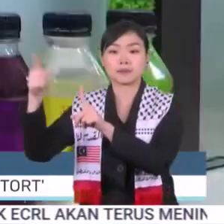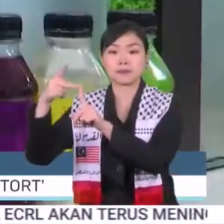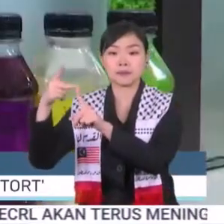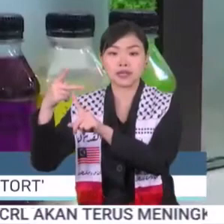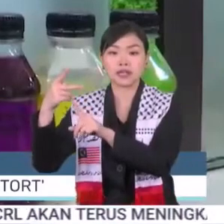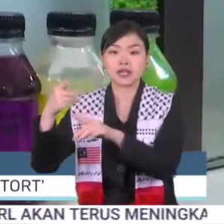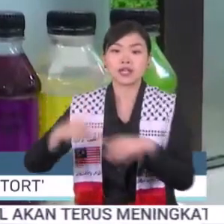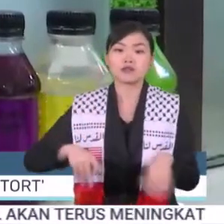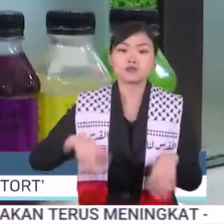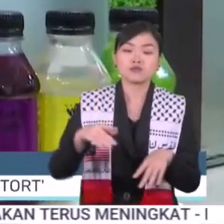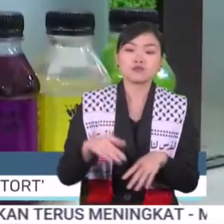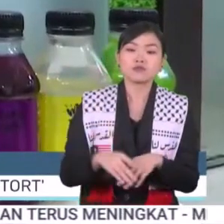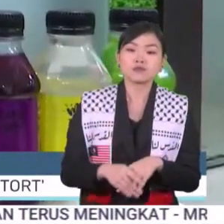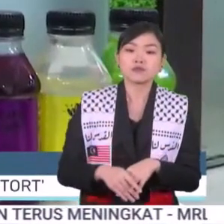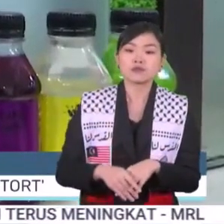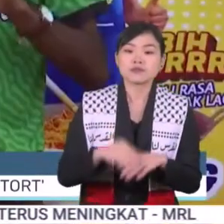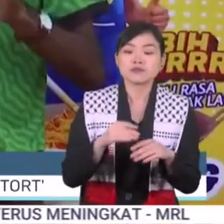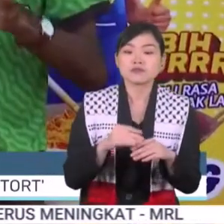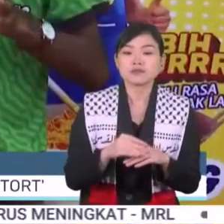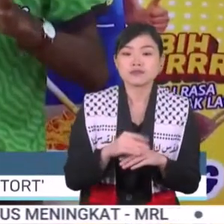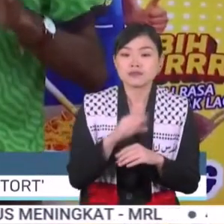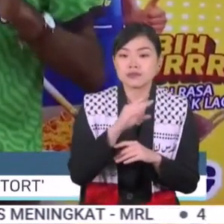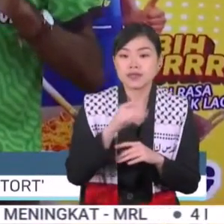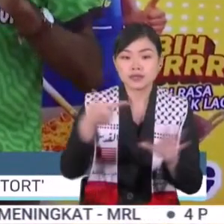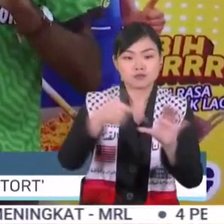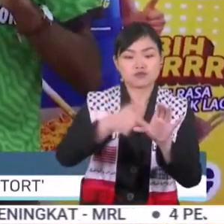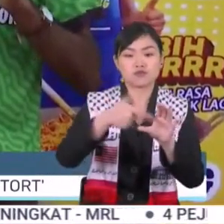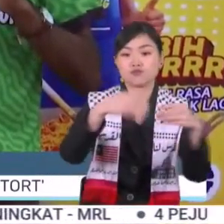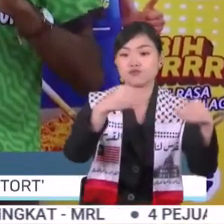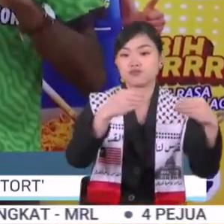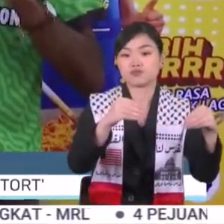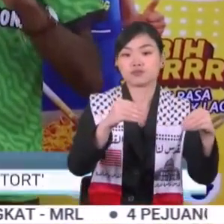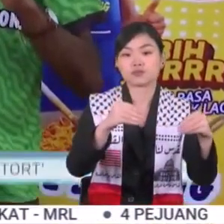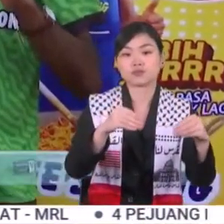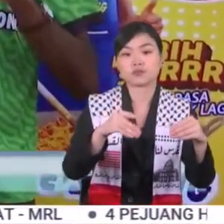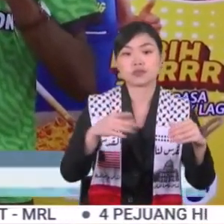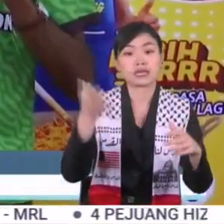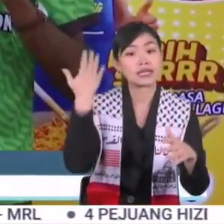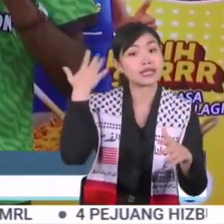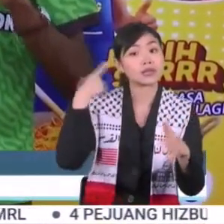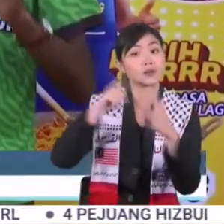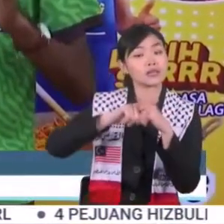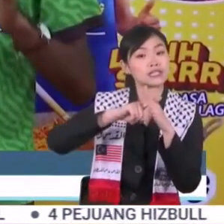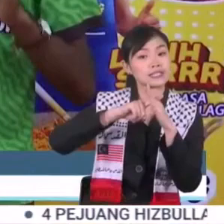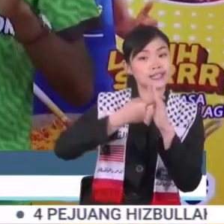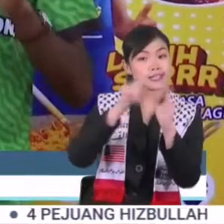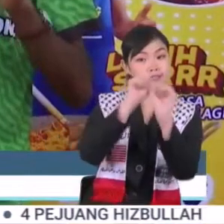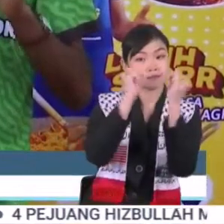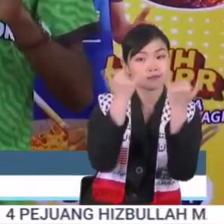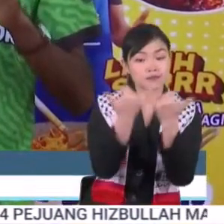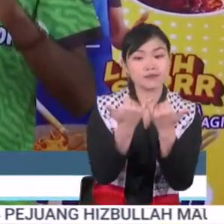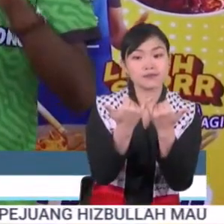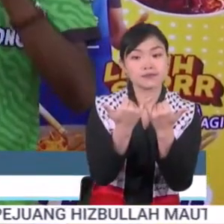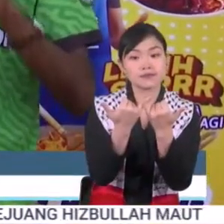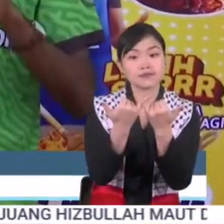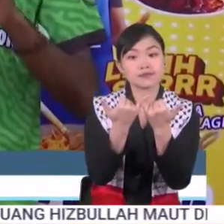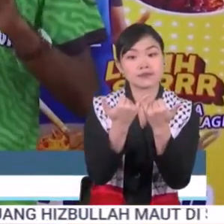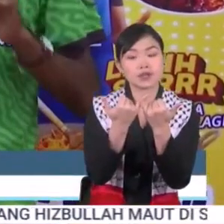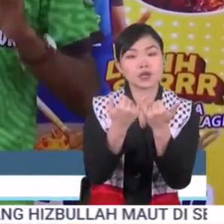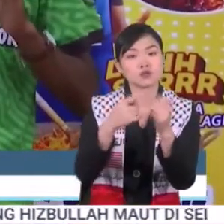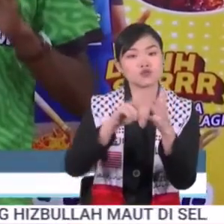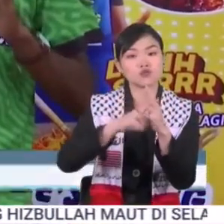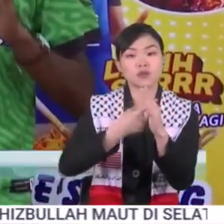runcit seresen minyak terpili Apabila saya memulakan Syarikat in Saya hanya memulakan dengan